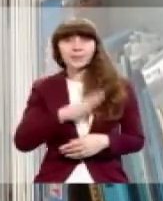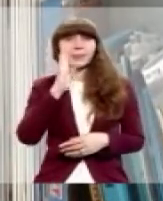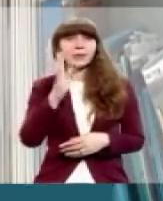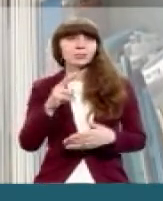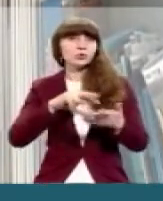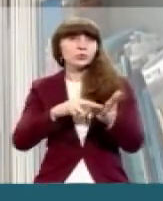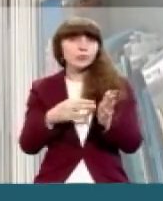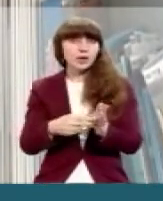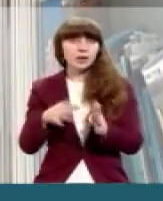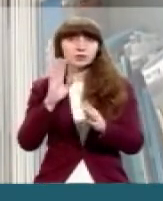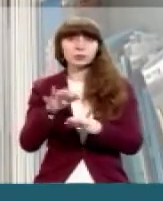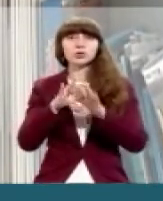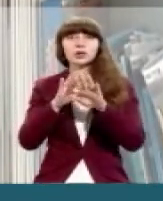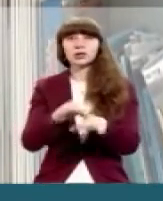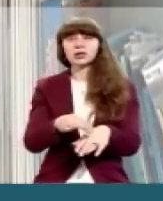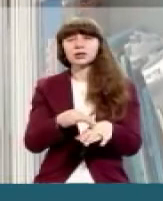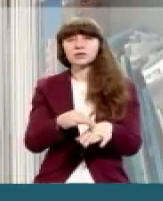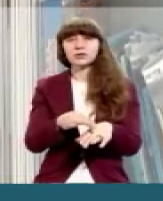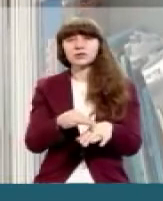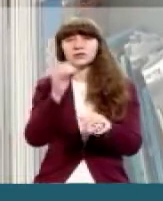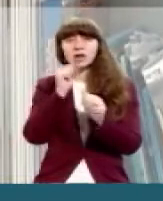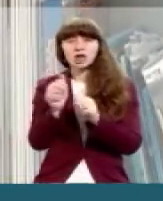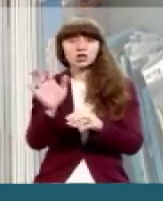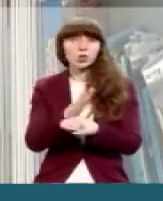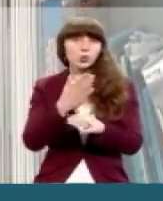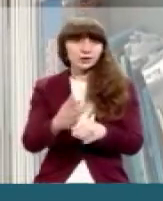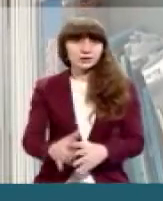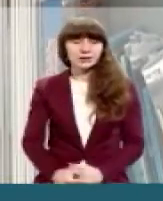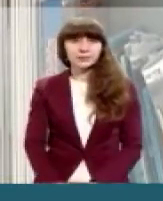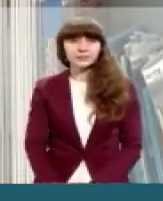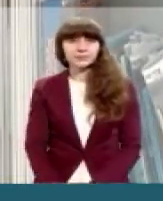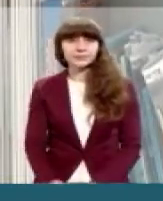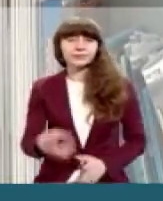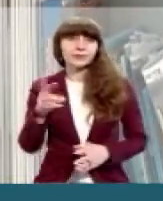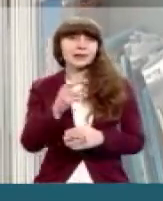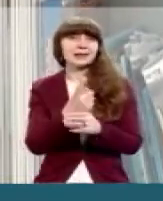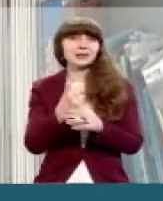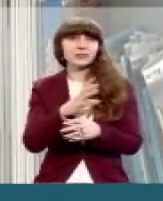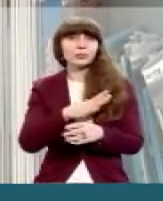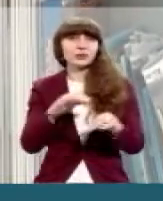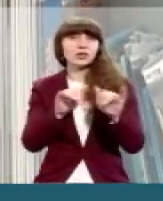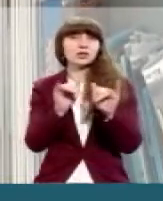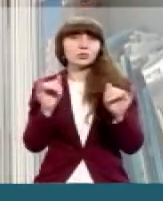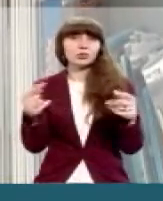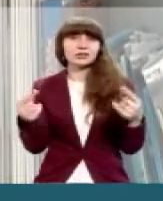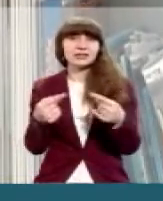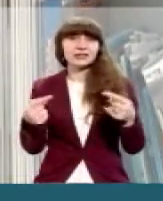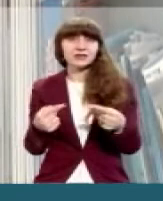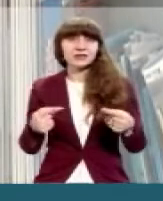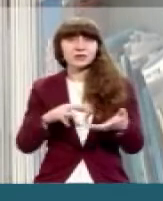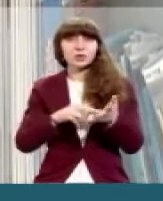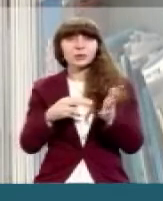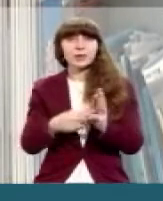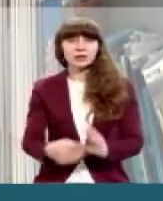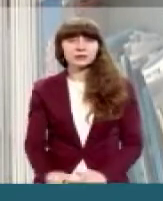маңызды шара. Алдағы уақытта жоба әрбір салаға қатысты ұйымдастырылатын болады. Ол үшін жоспар әзірленген. Тұрғындарға мемлекеттік қызмет